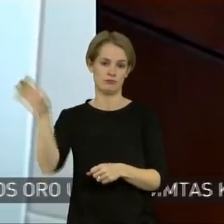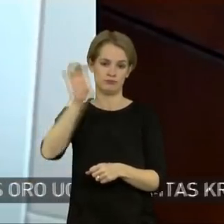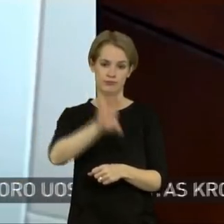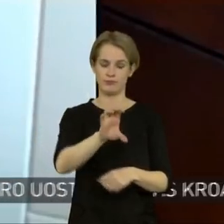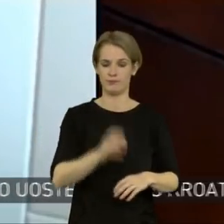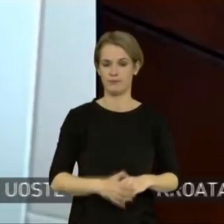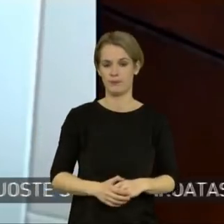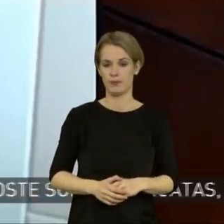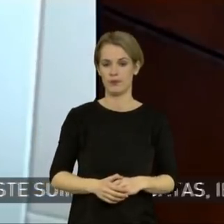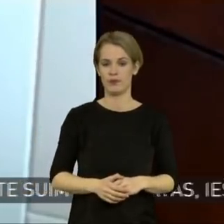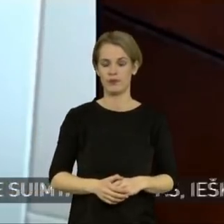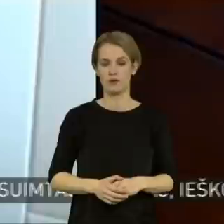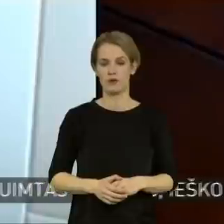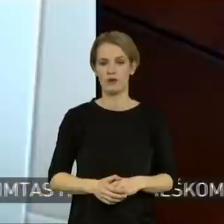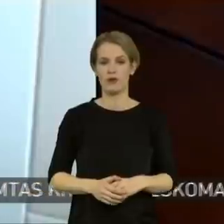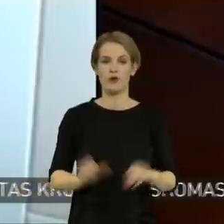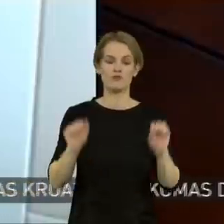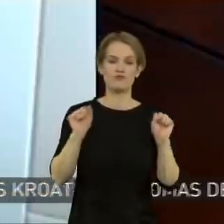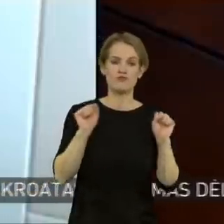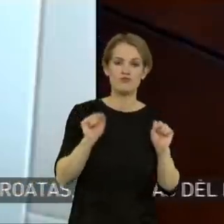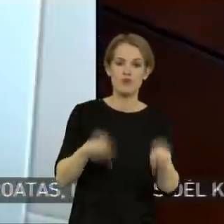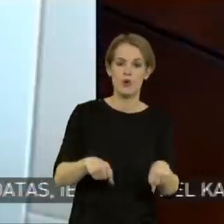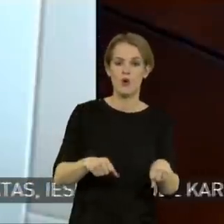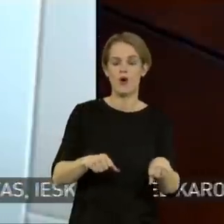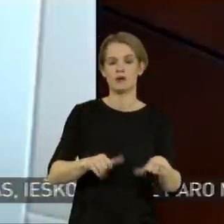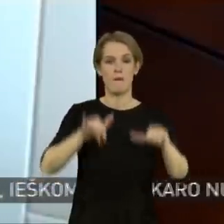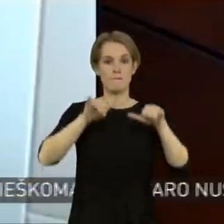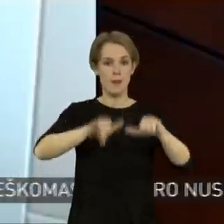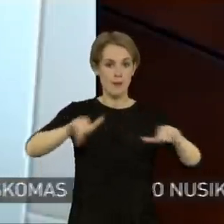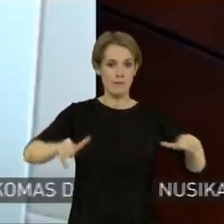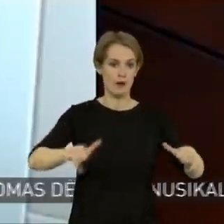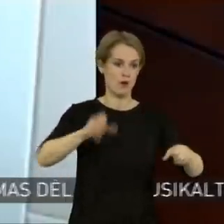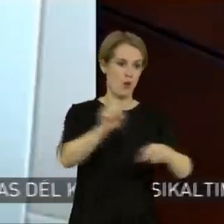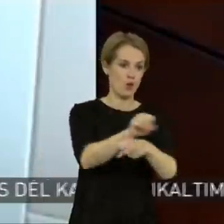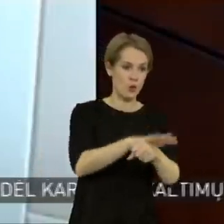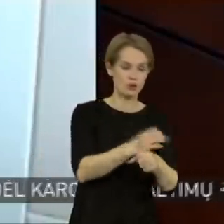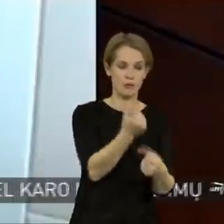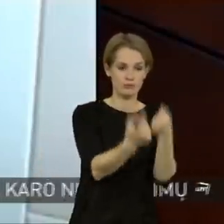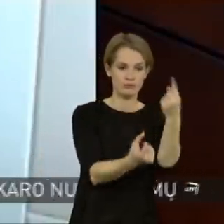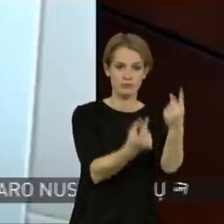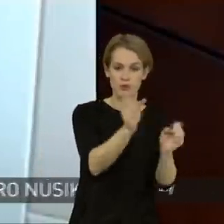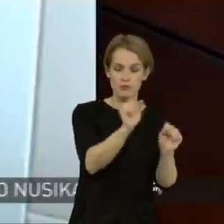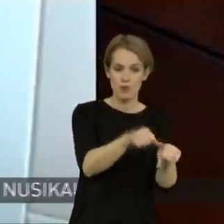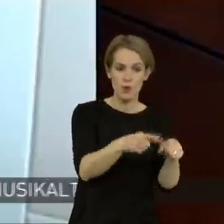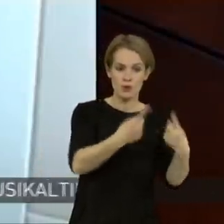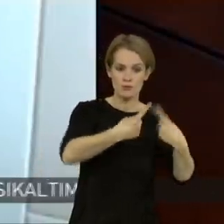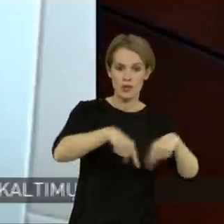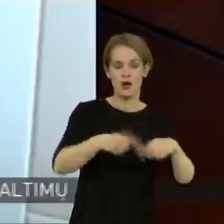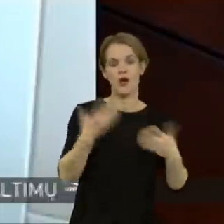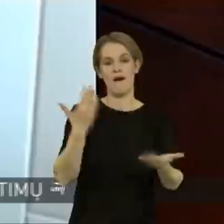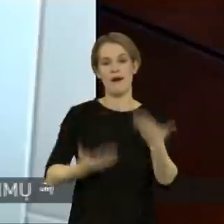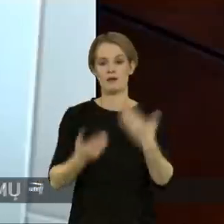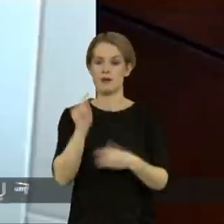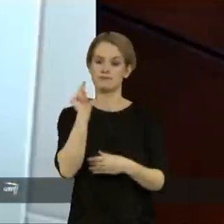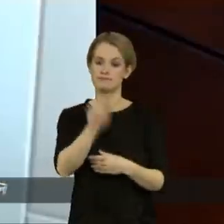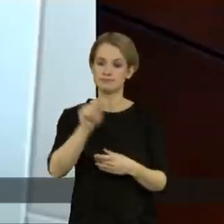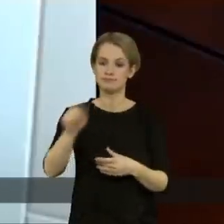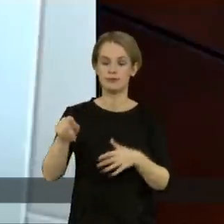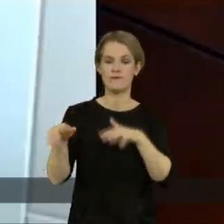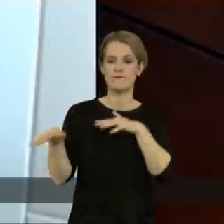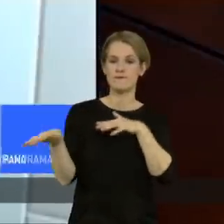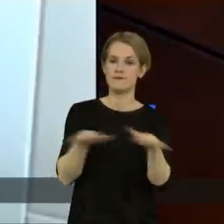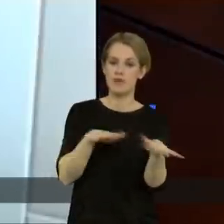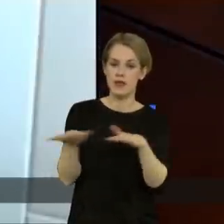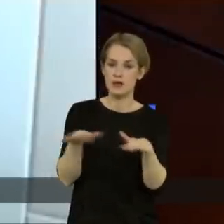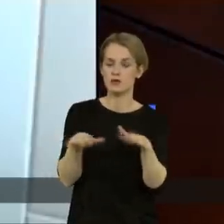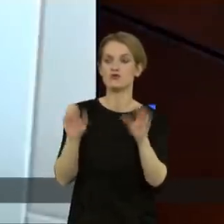kai ar dėl židinių, ar dėl protrūkių, ar dėl tam tikrų veiklų būtų numatoma